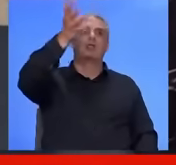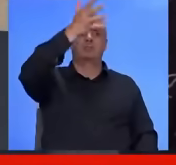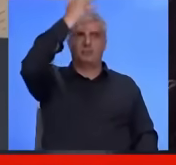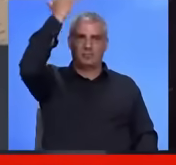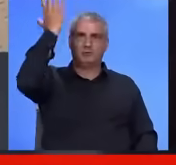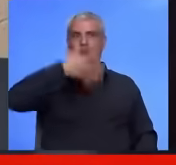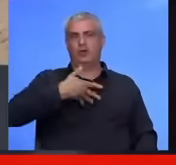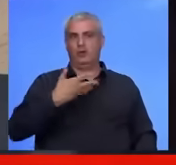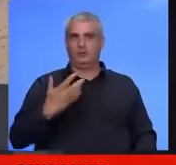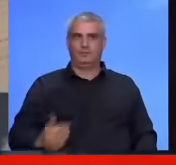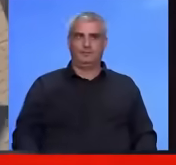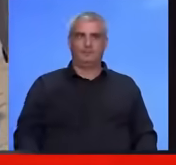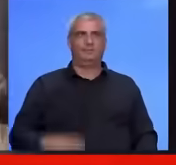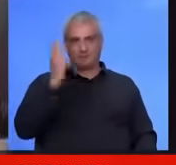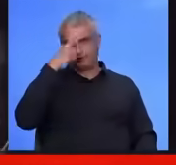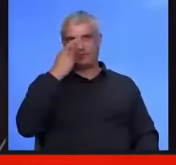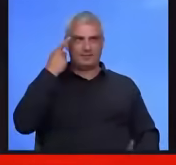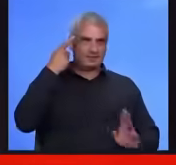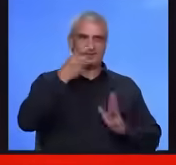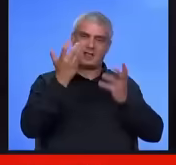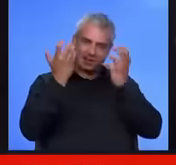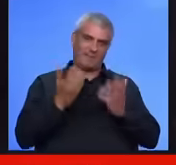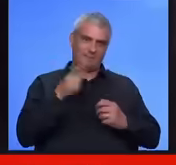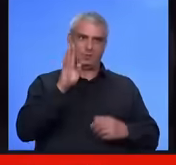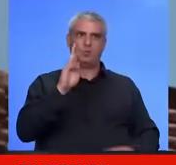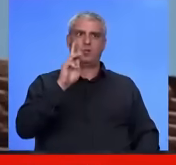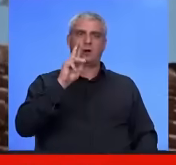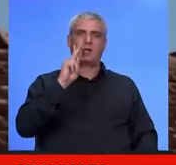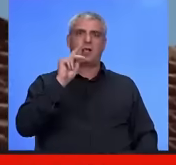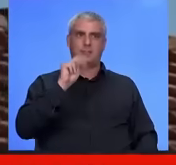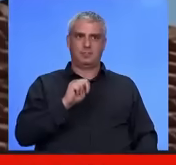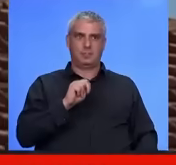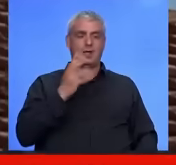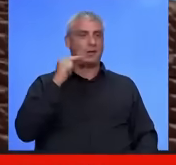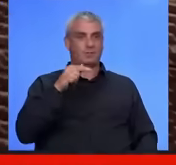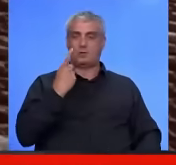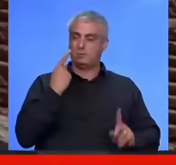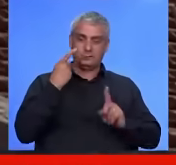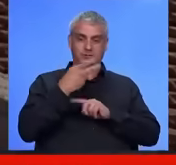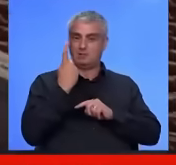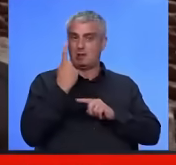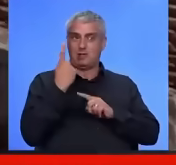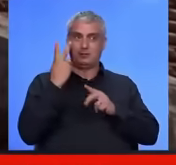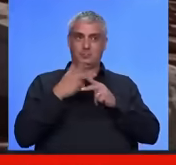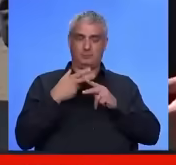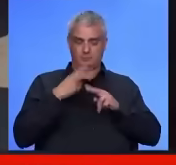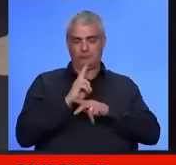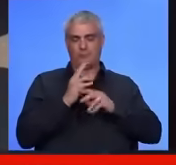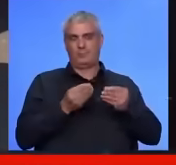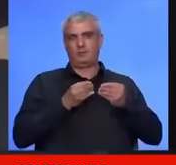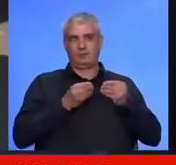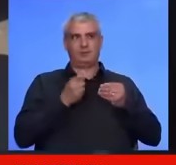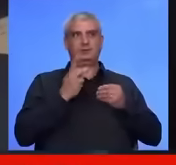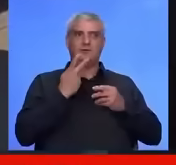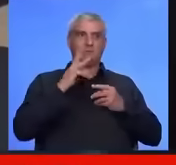עשן שחור, הבנתי שזה היה הטיל הכבד, שזה הבורקן. היה פה רסיס אחד, שמרתי אותו פה אצלי, ורסיס